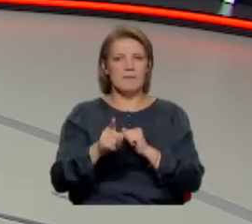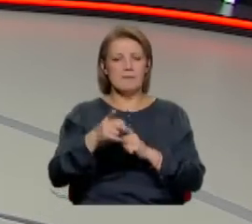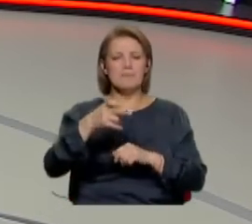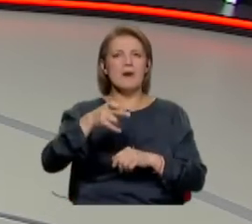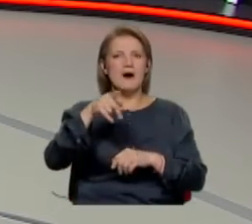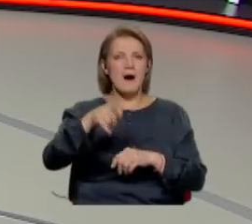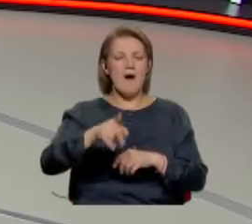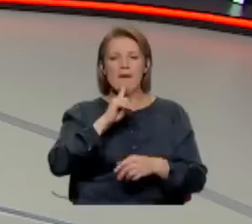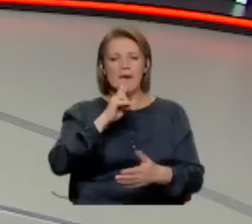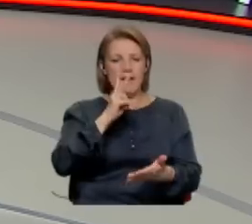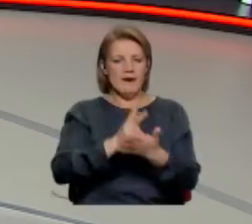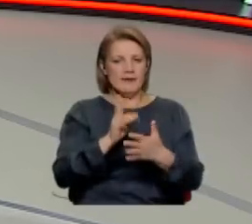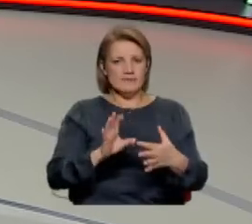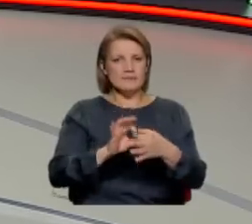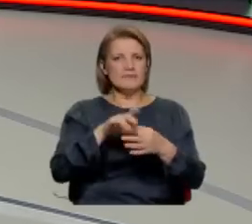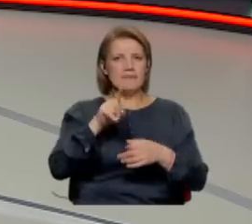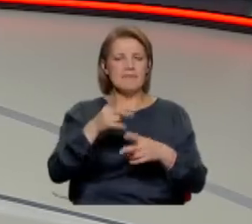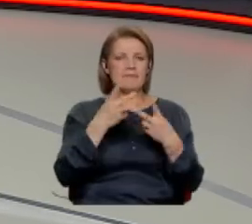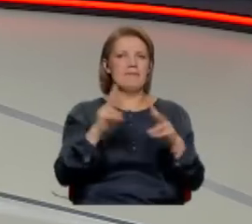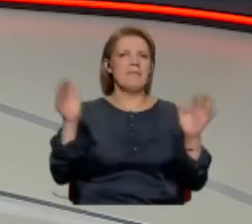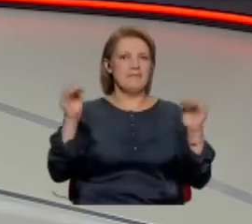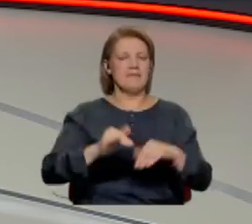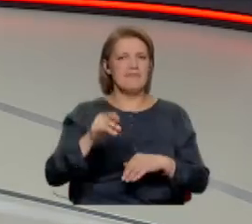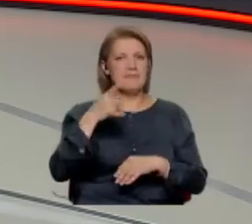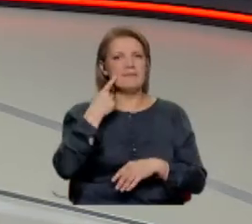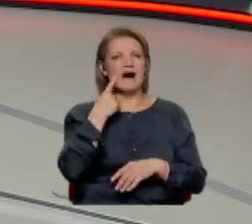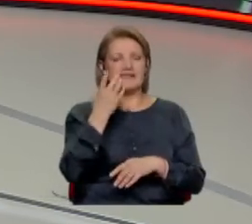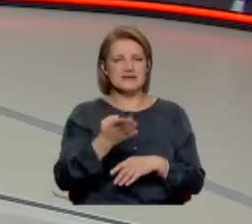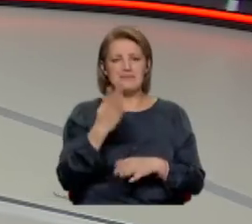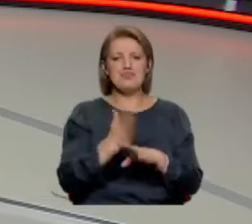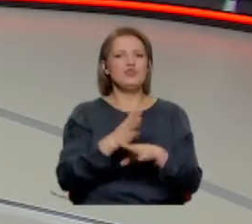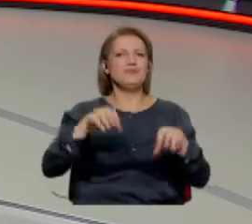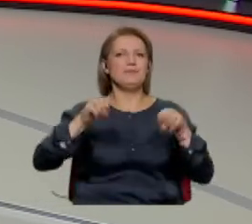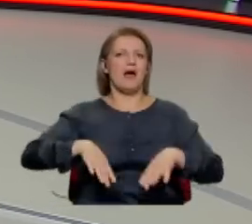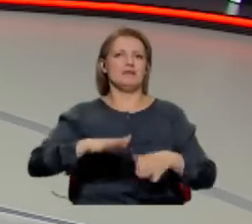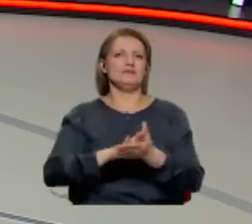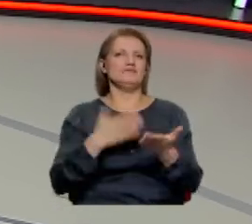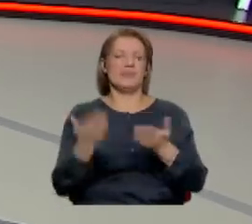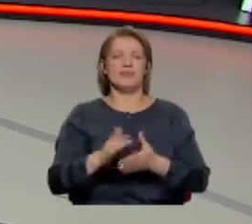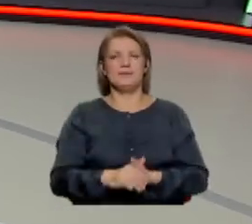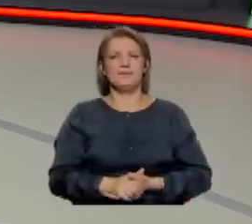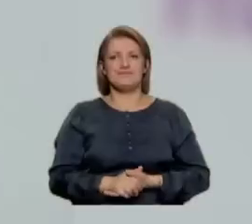partisinden de o kararı ilişkin açıklamalar geldi bakalım neden bıraktı